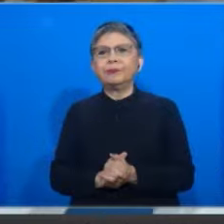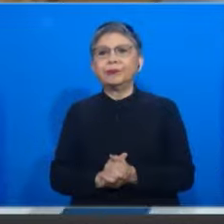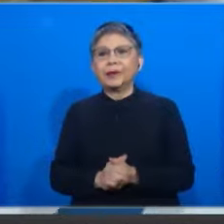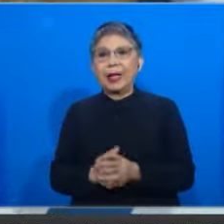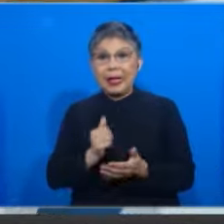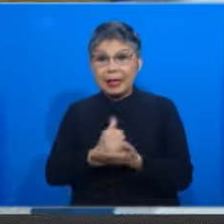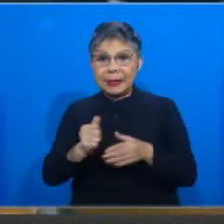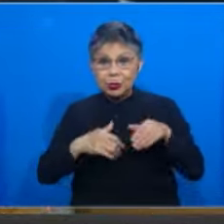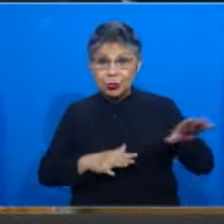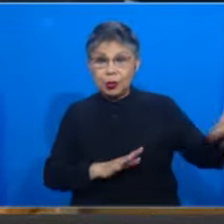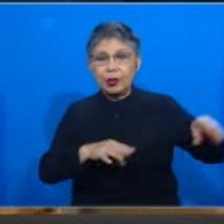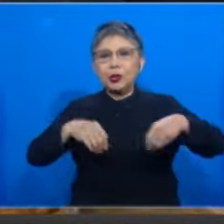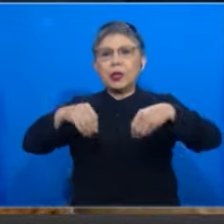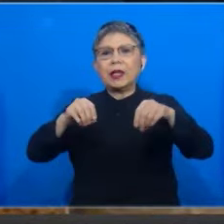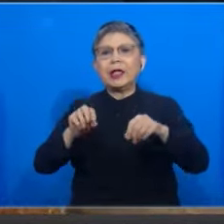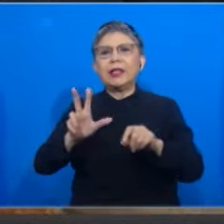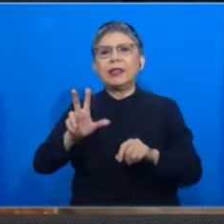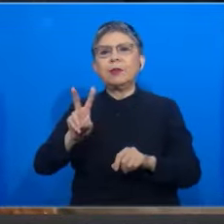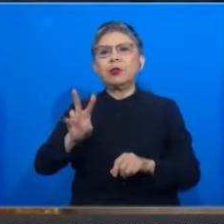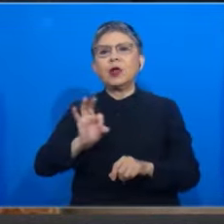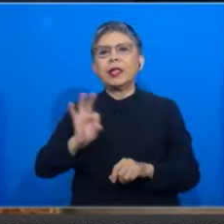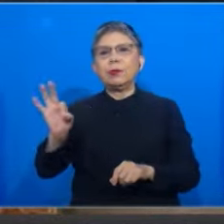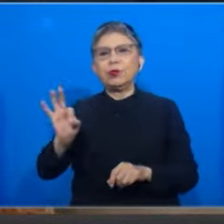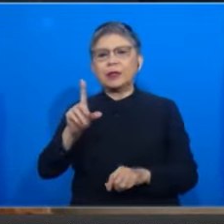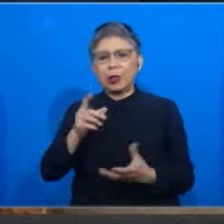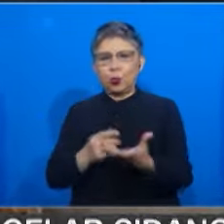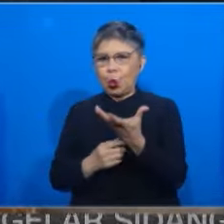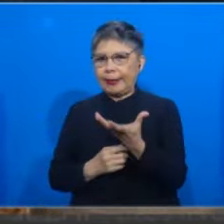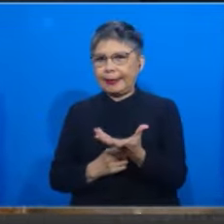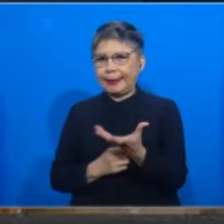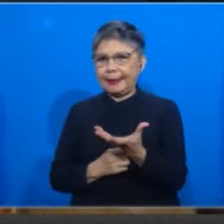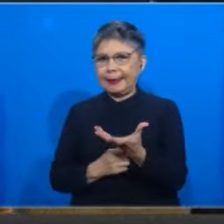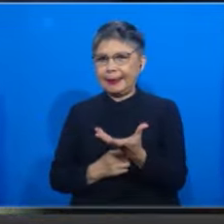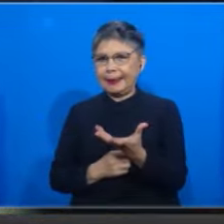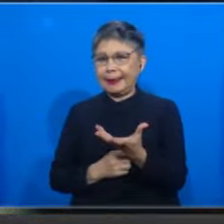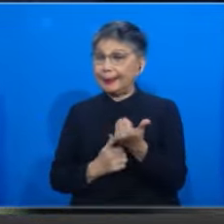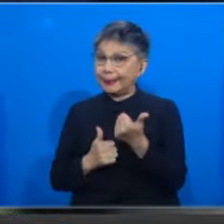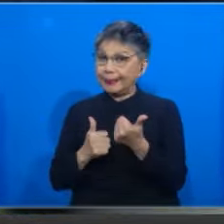Boyolali dijual dengan harga Rp32.000 per porsi. Tim Liputan CNN Indonesia.